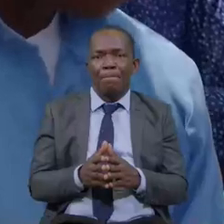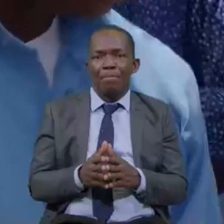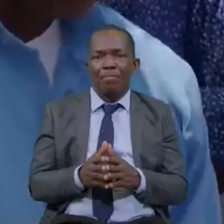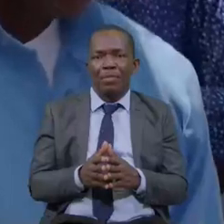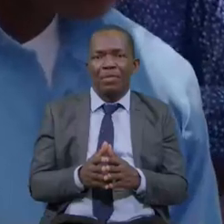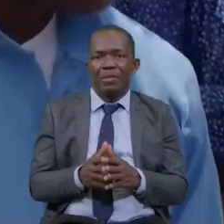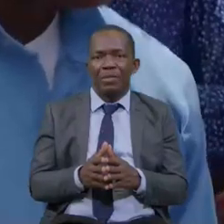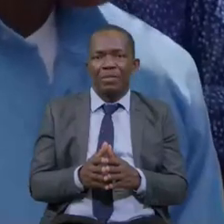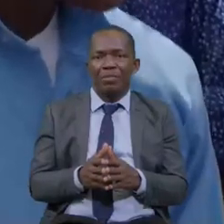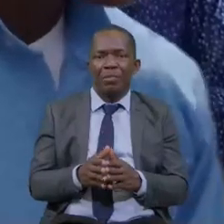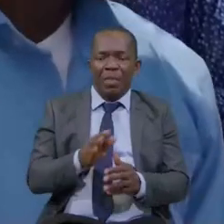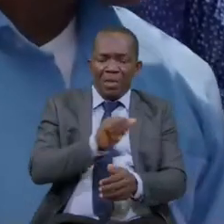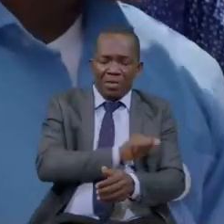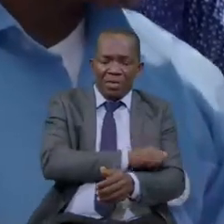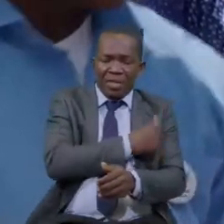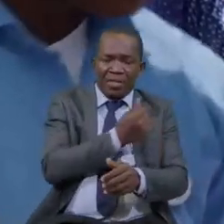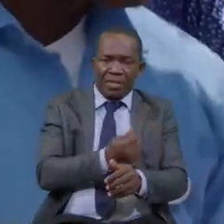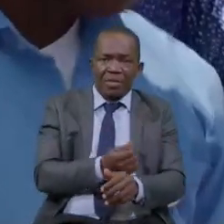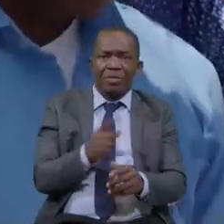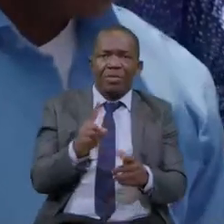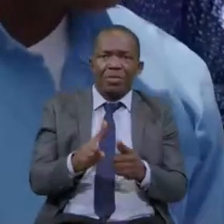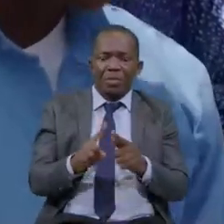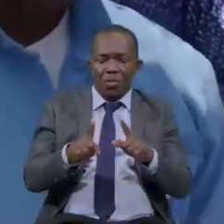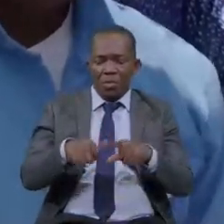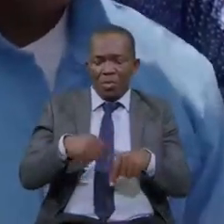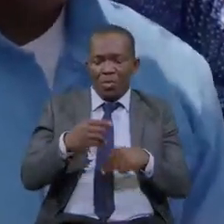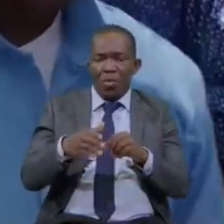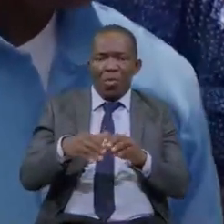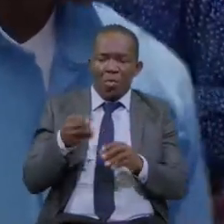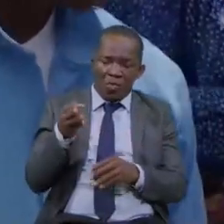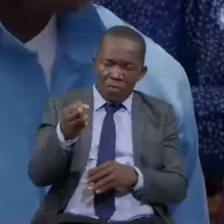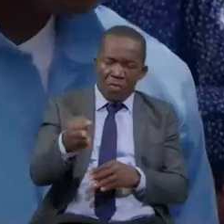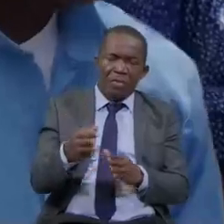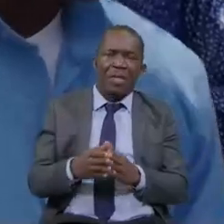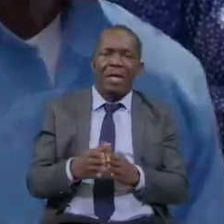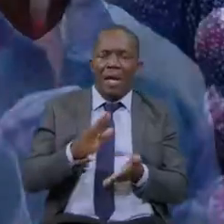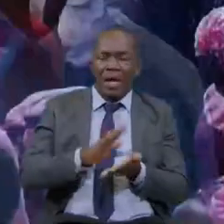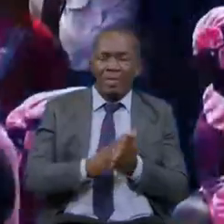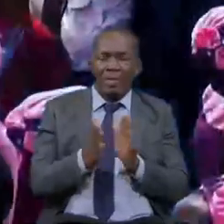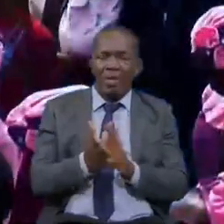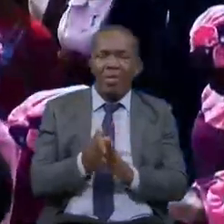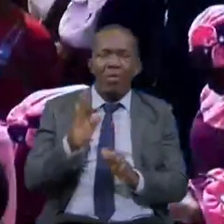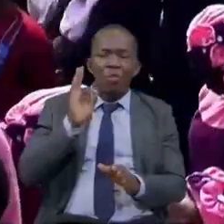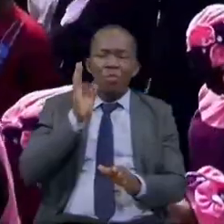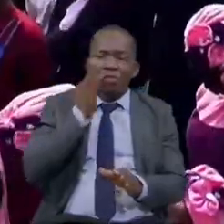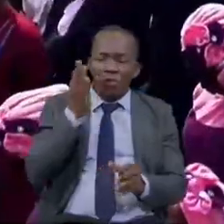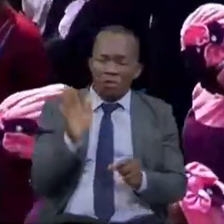L'autorisation d'aller et d'être productif en son nom.